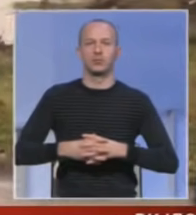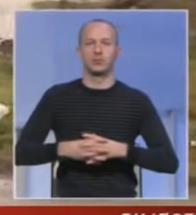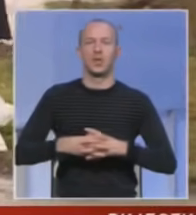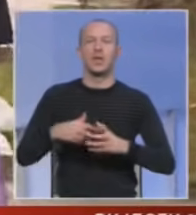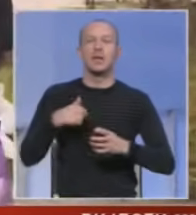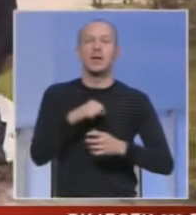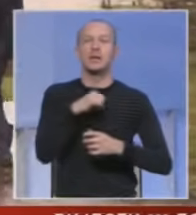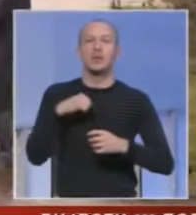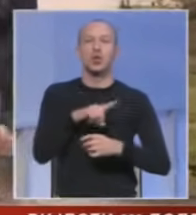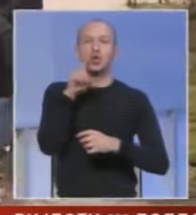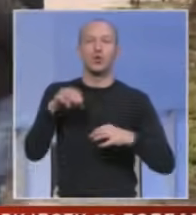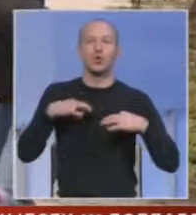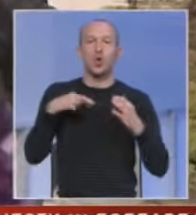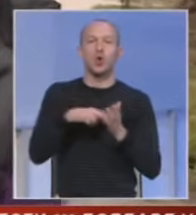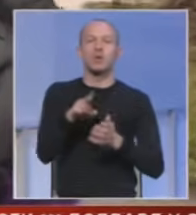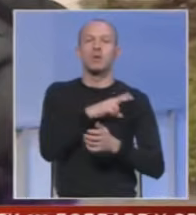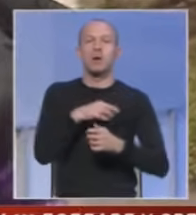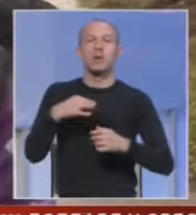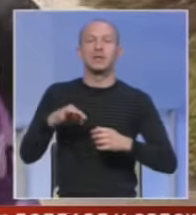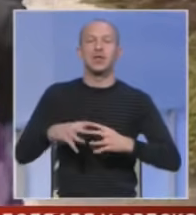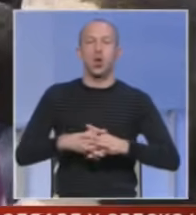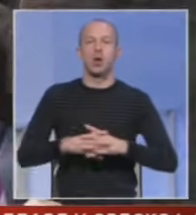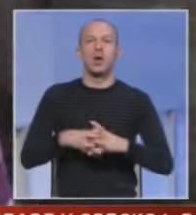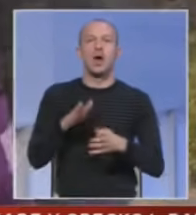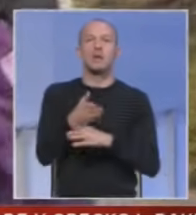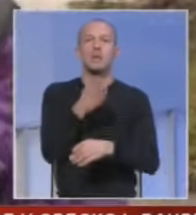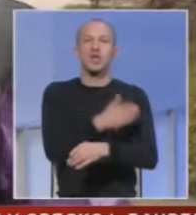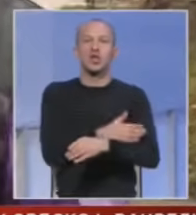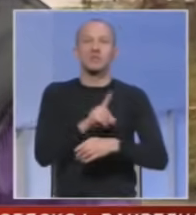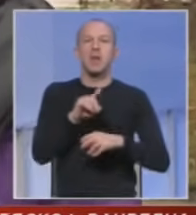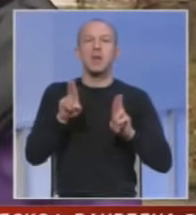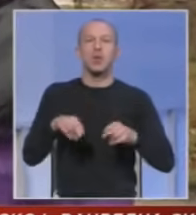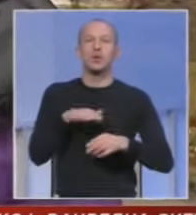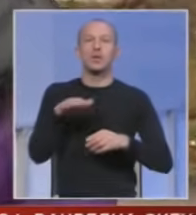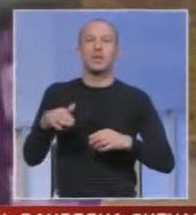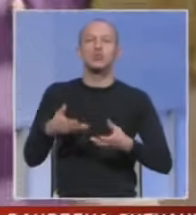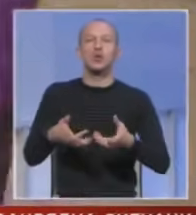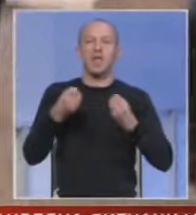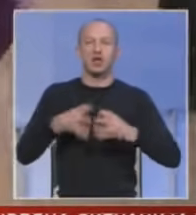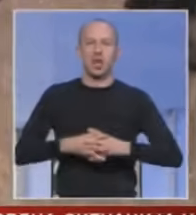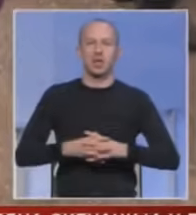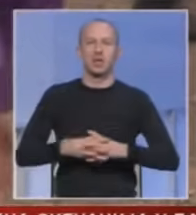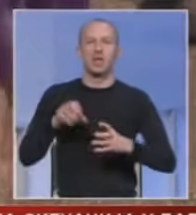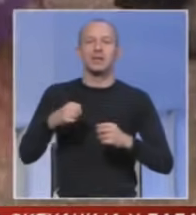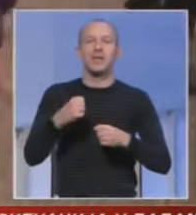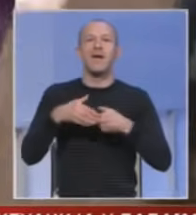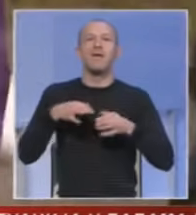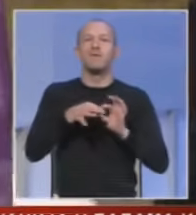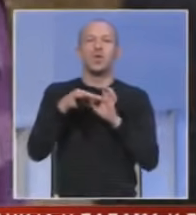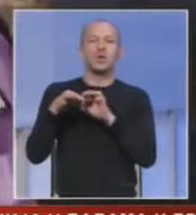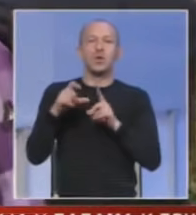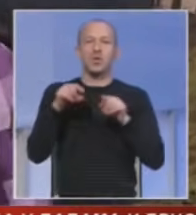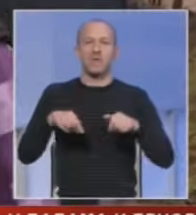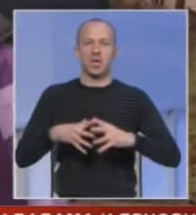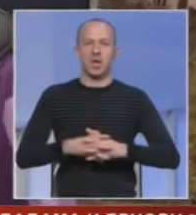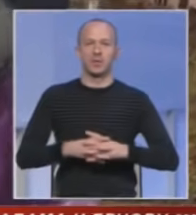Ja sam čitavo jutro, evo hodam, pošto imam jedino ove ribarske čisme, ne mogu, i djecu smo izvlačili da se vozi odavde.